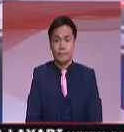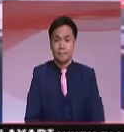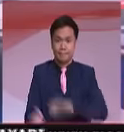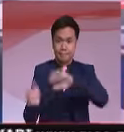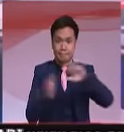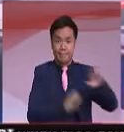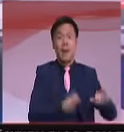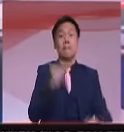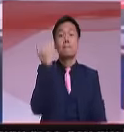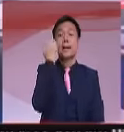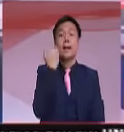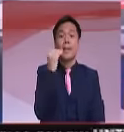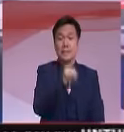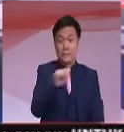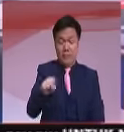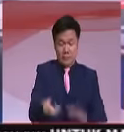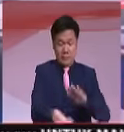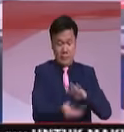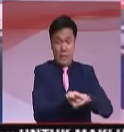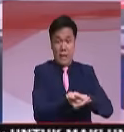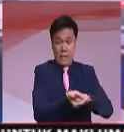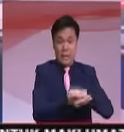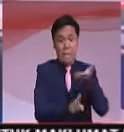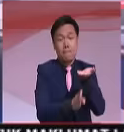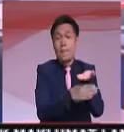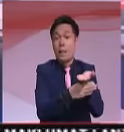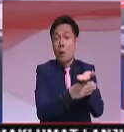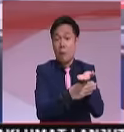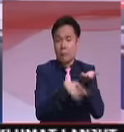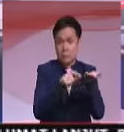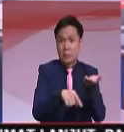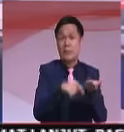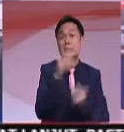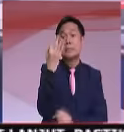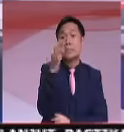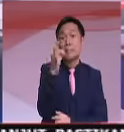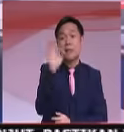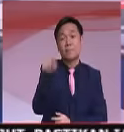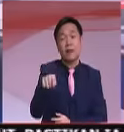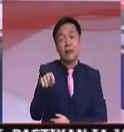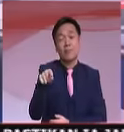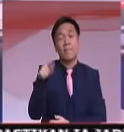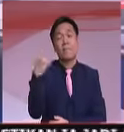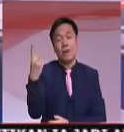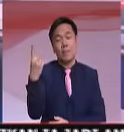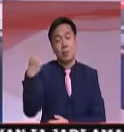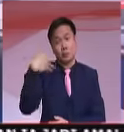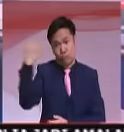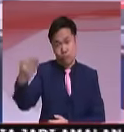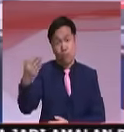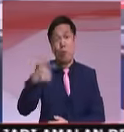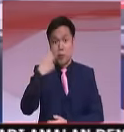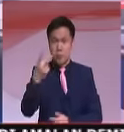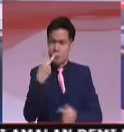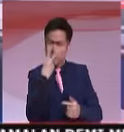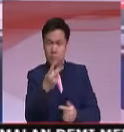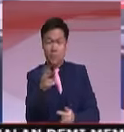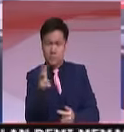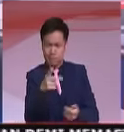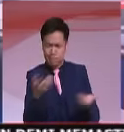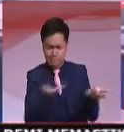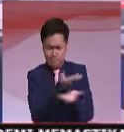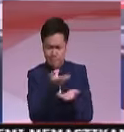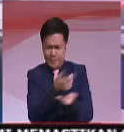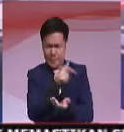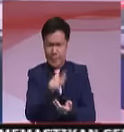Hai makamo season has Rahma tewas menetapkan 19 Februari tahun depan untuk pengurusan kisah gudeg pose